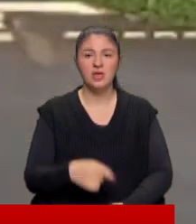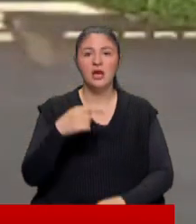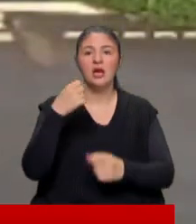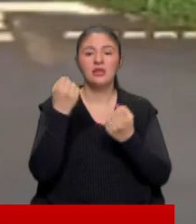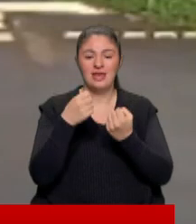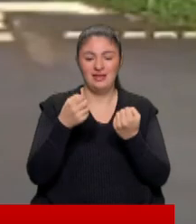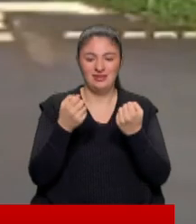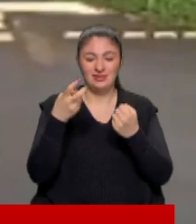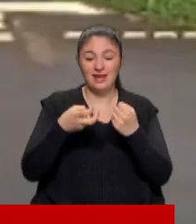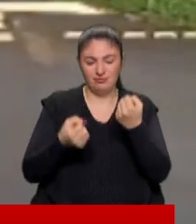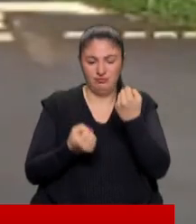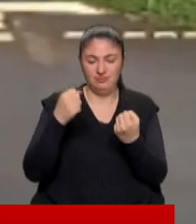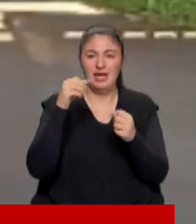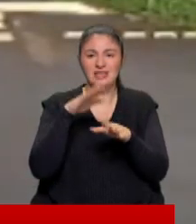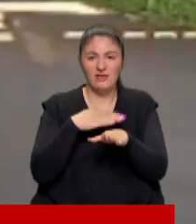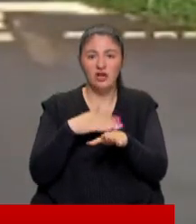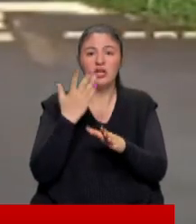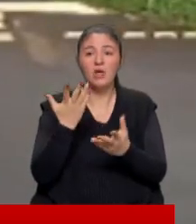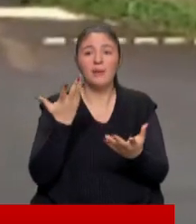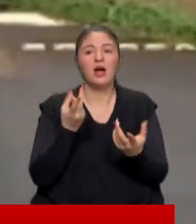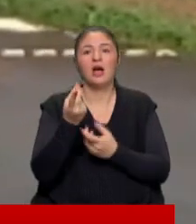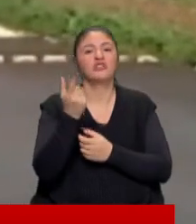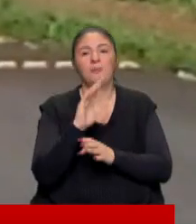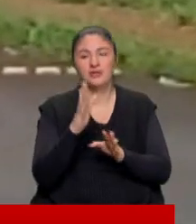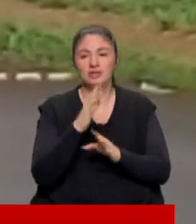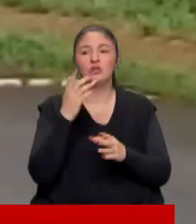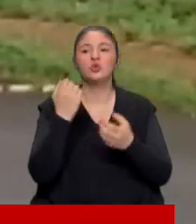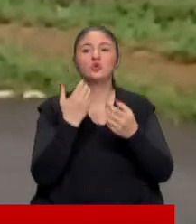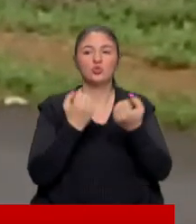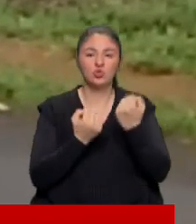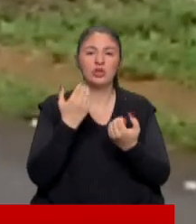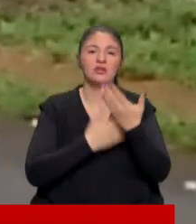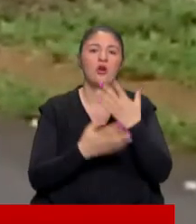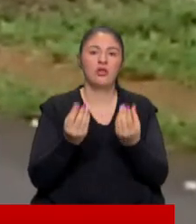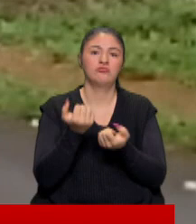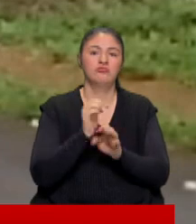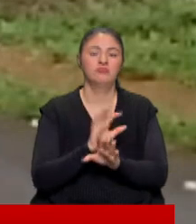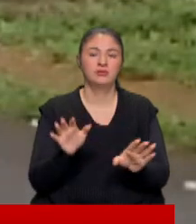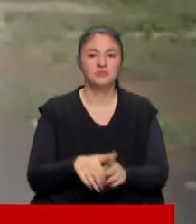Makinist yavaşlamıştı ama yine kazadan kaçamadı. Sürücü yaralı olarak kurtarıldı.